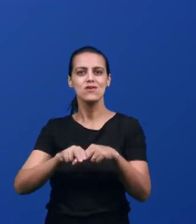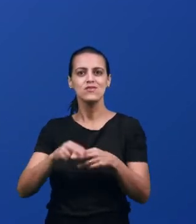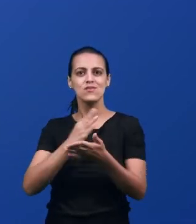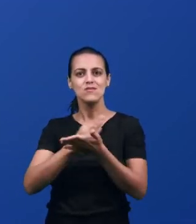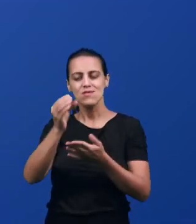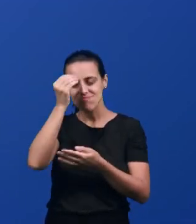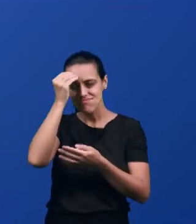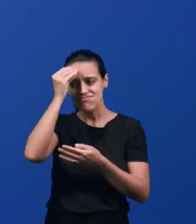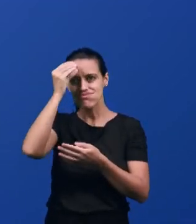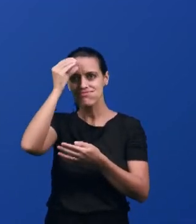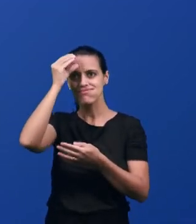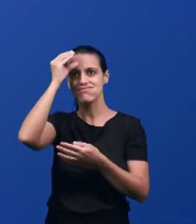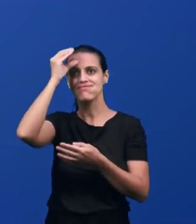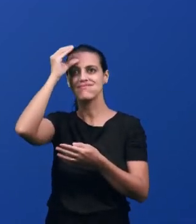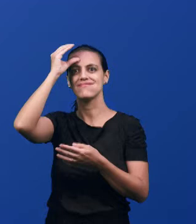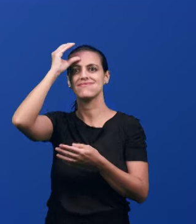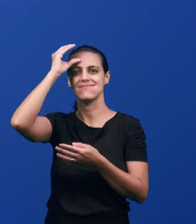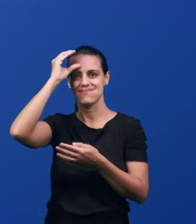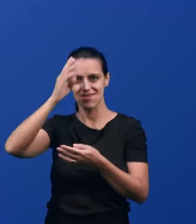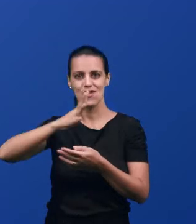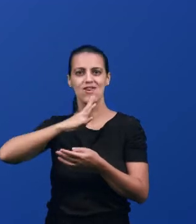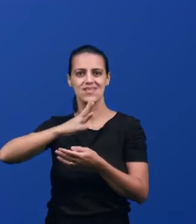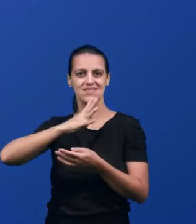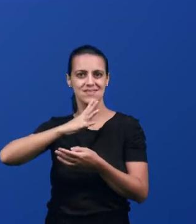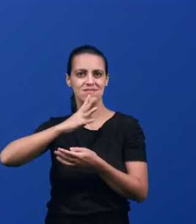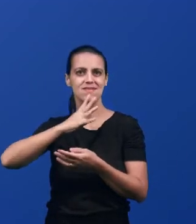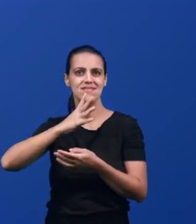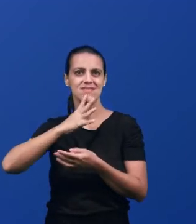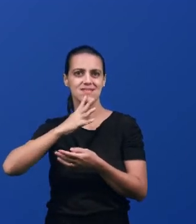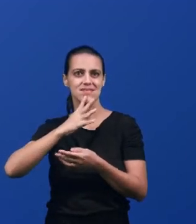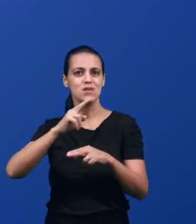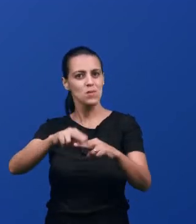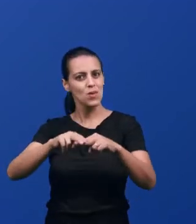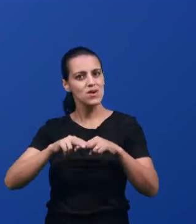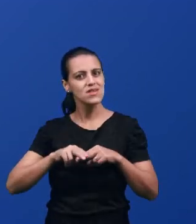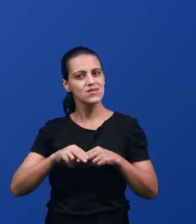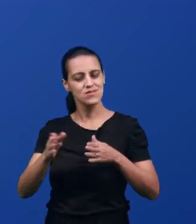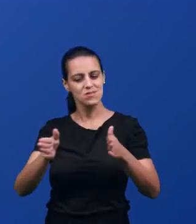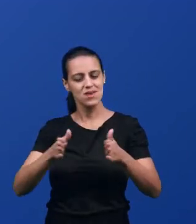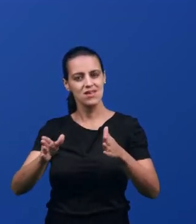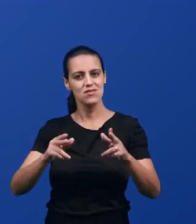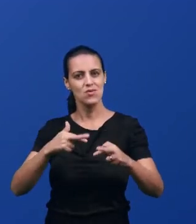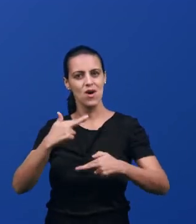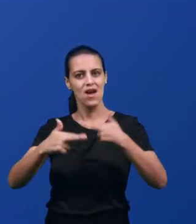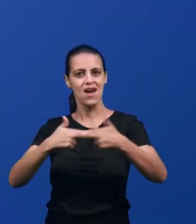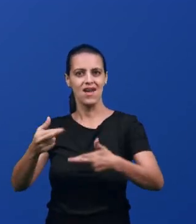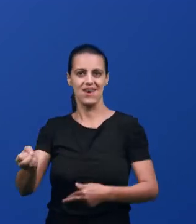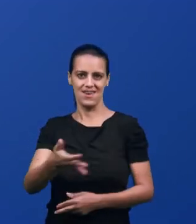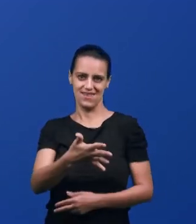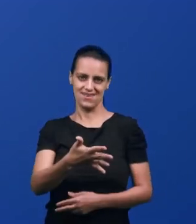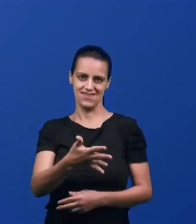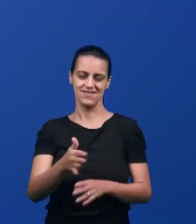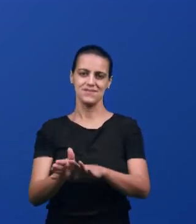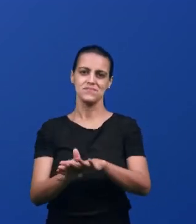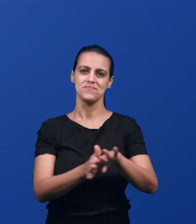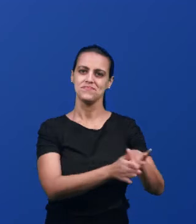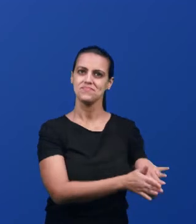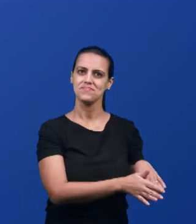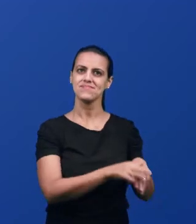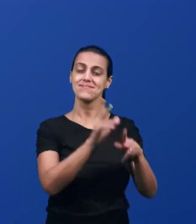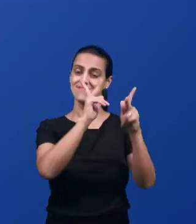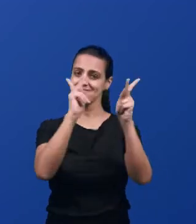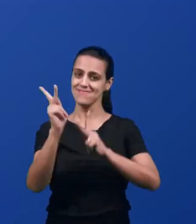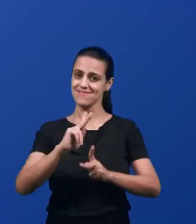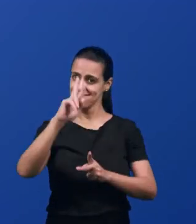qui a permis que d'autres connaissances étaient acquises, et ainsi a contribué avec la période connue comme la